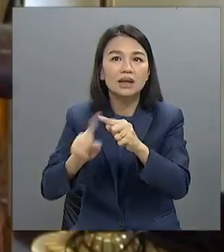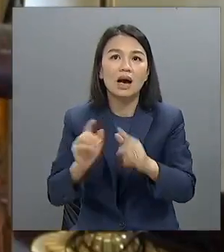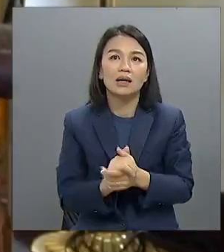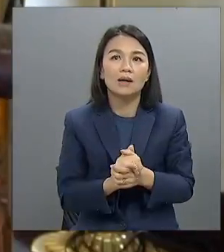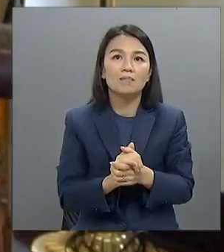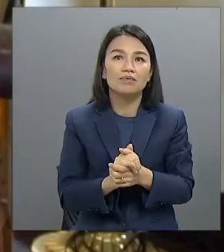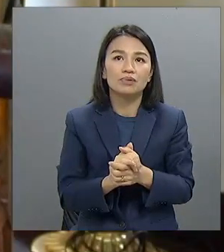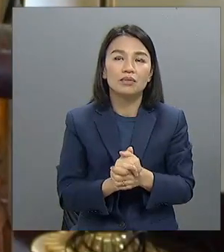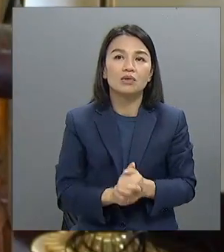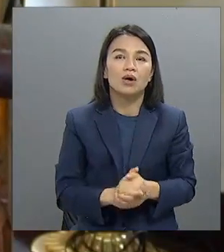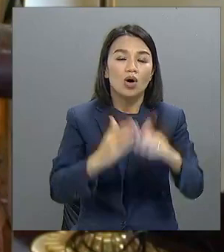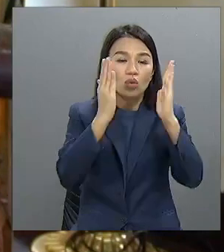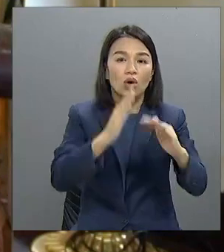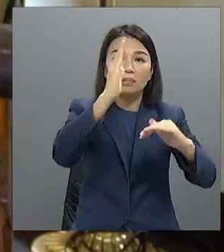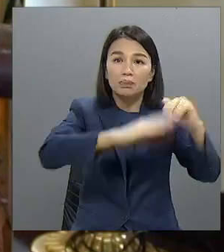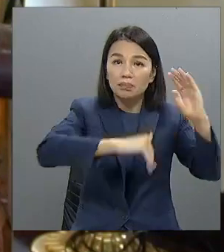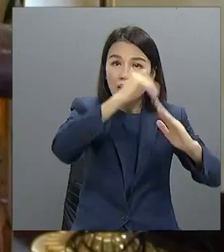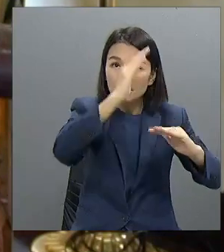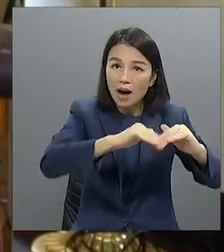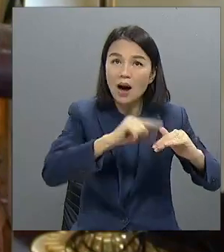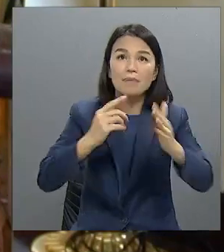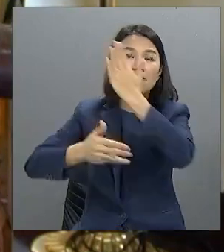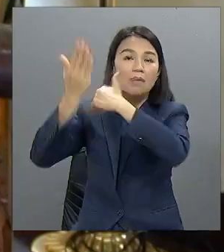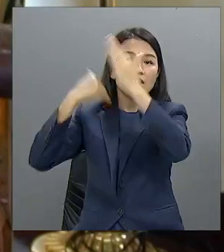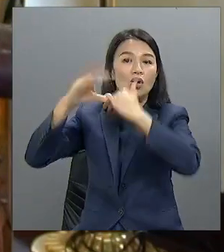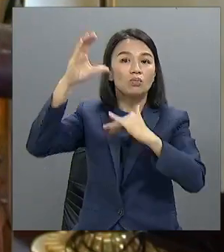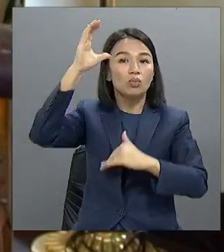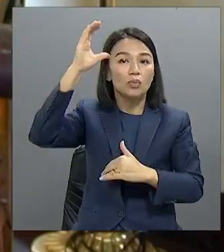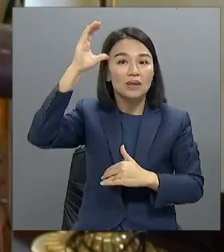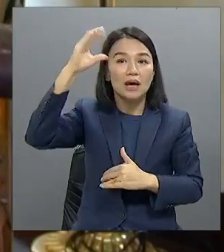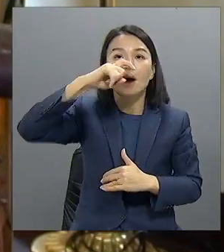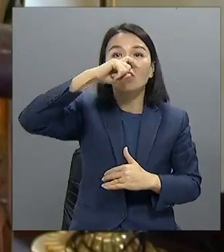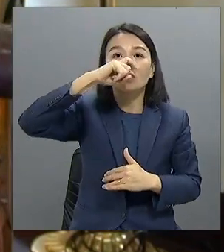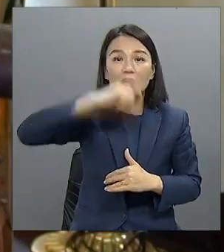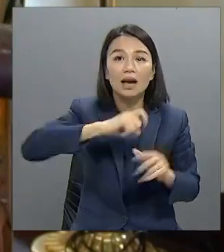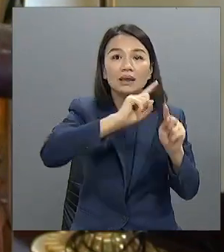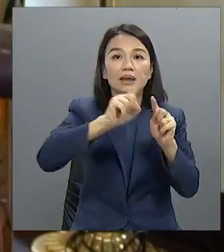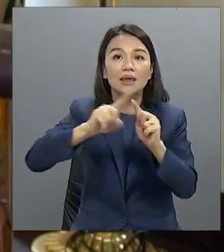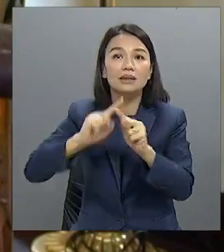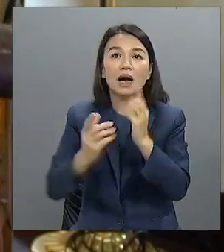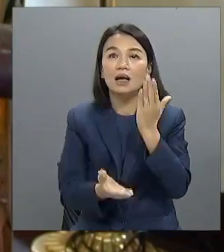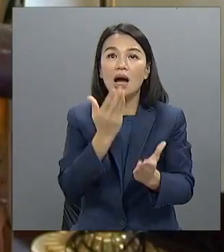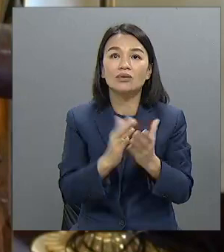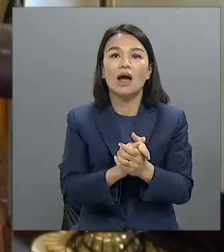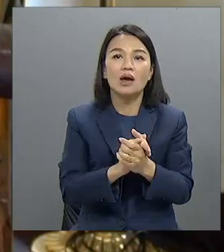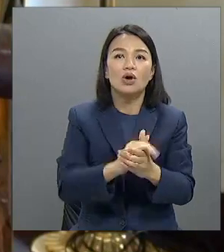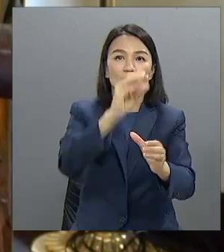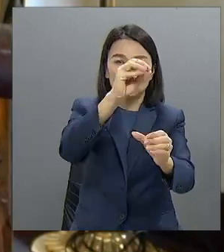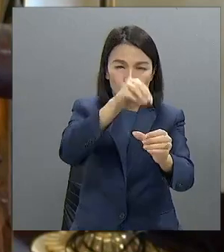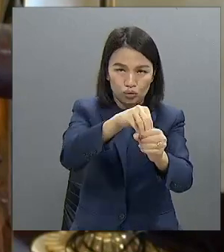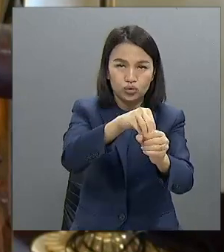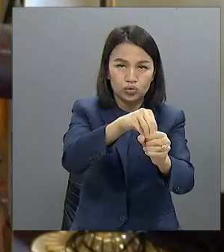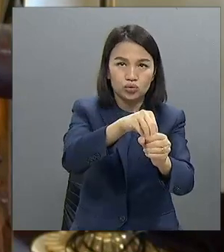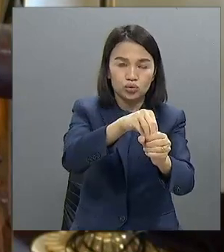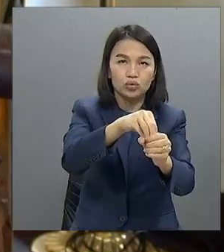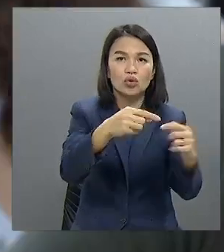ของนักก็ดีหรือว่าภูมิปัญญาอื่นที่เป็นภูมิปัญญาไทยอะค่ะก็ยังคงอยู่ในสังคมไทยต